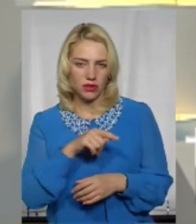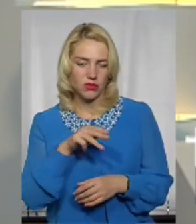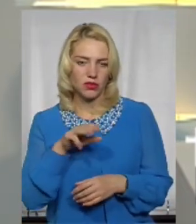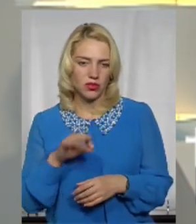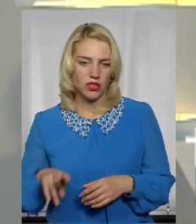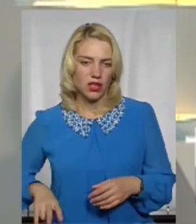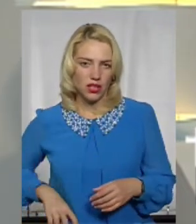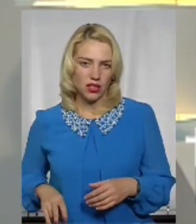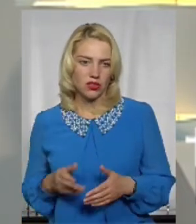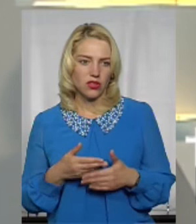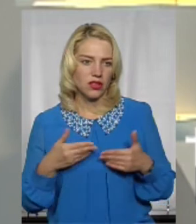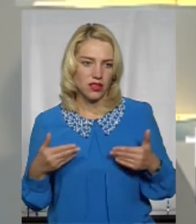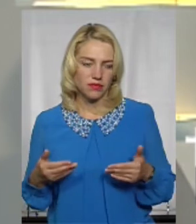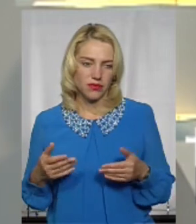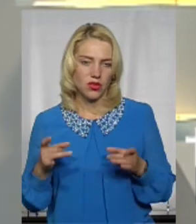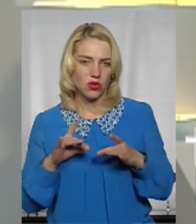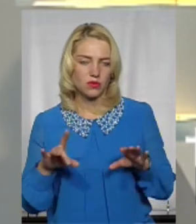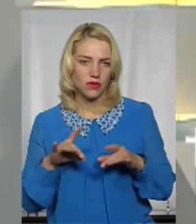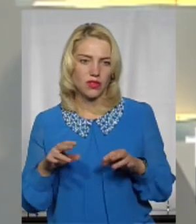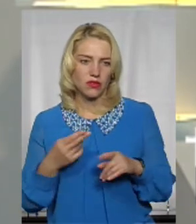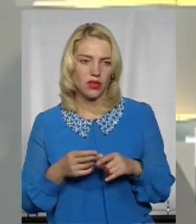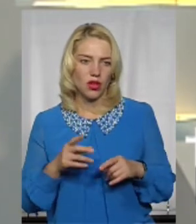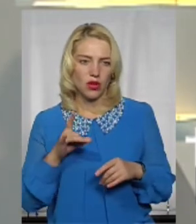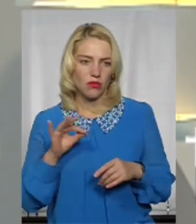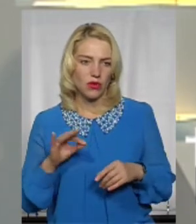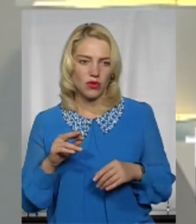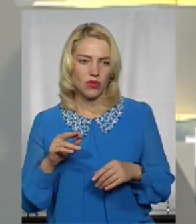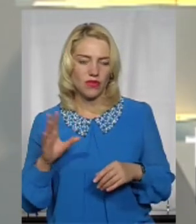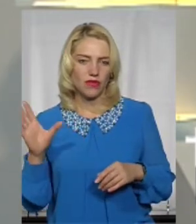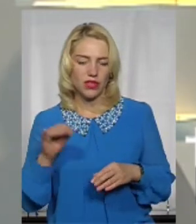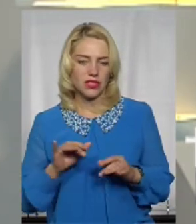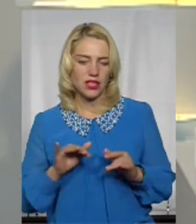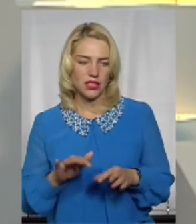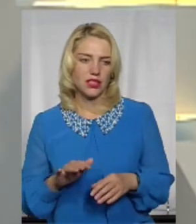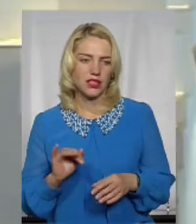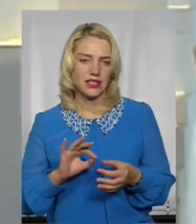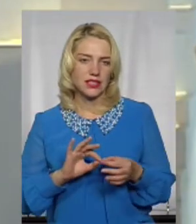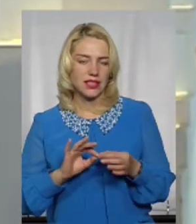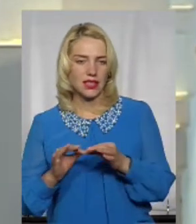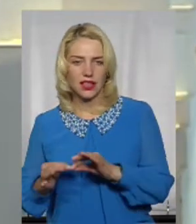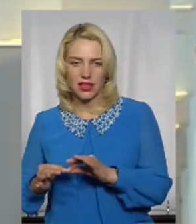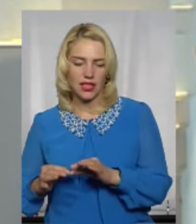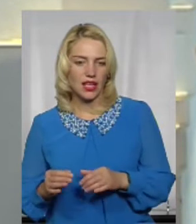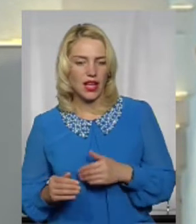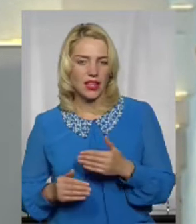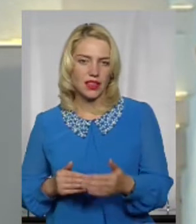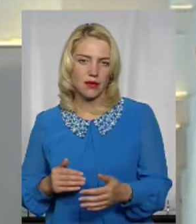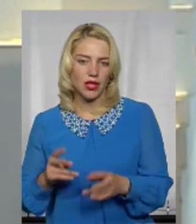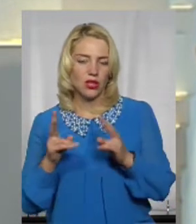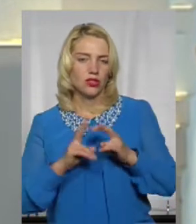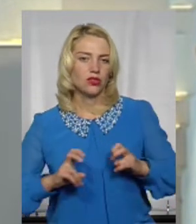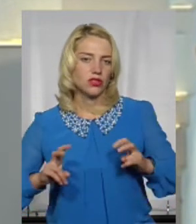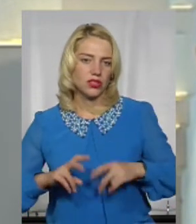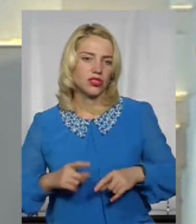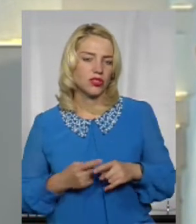директор нам розповідав про весь хід і складний етап